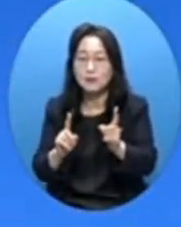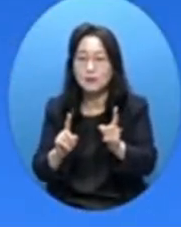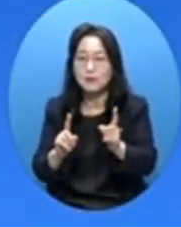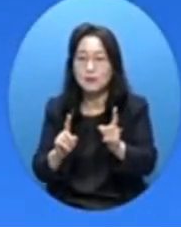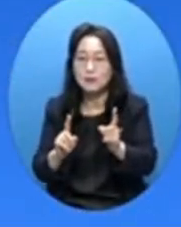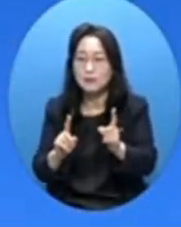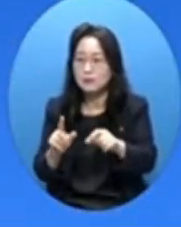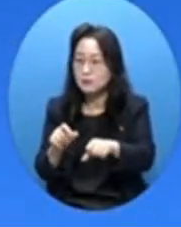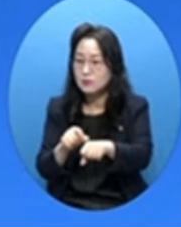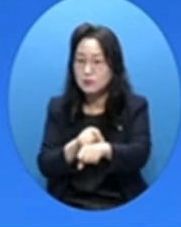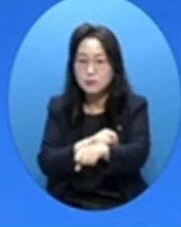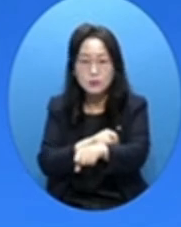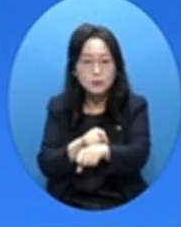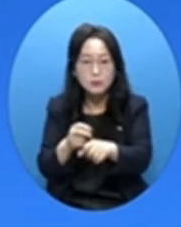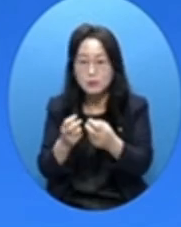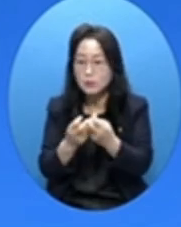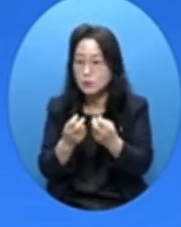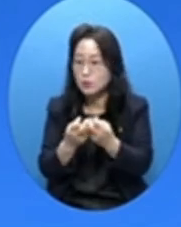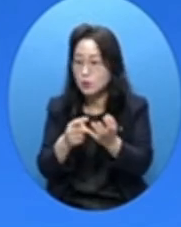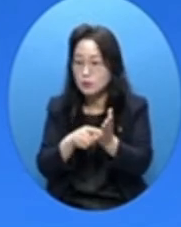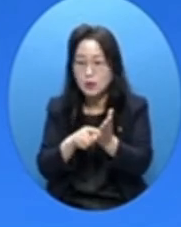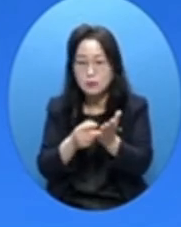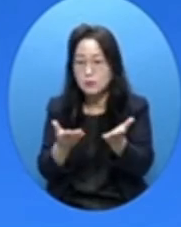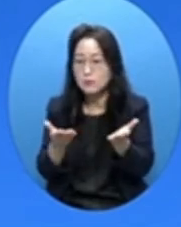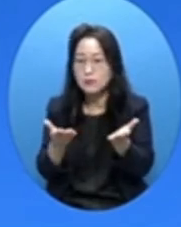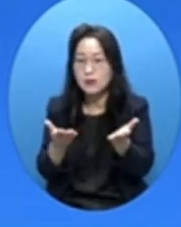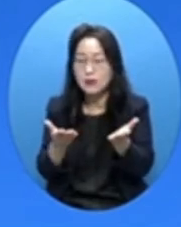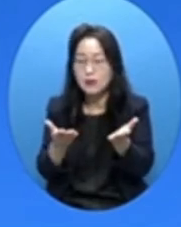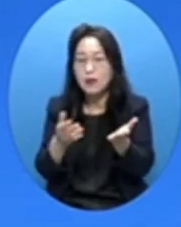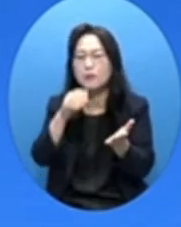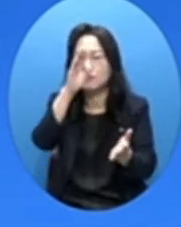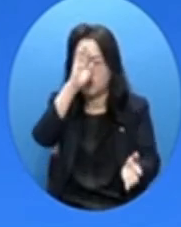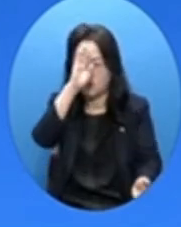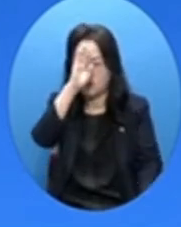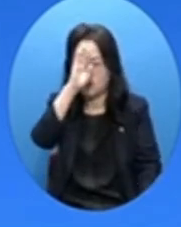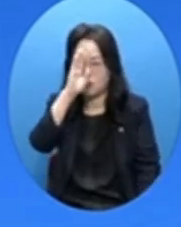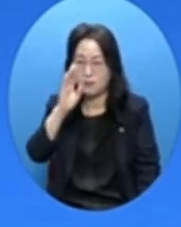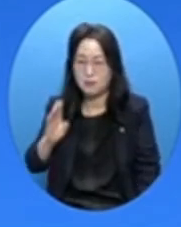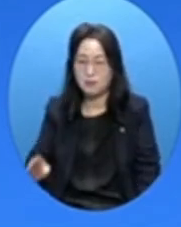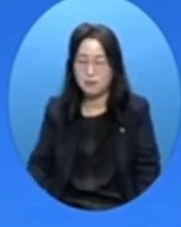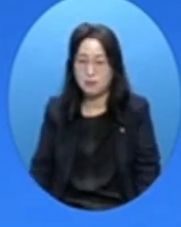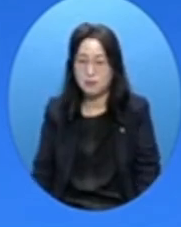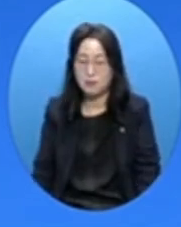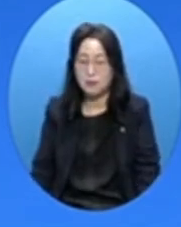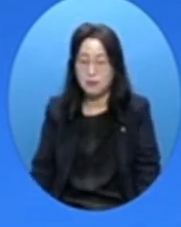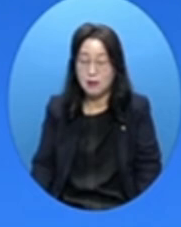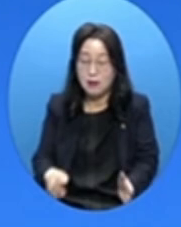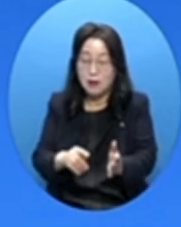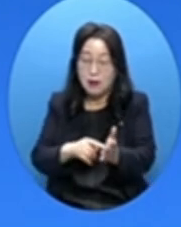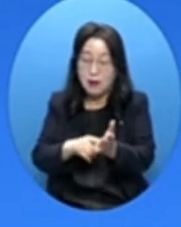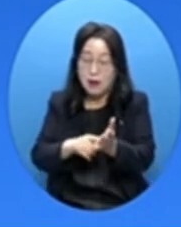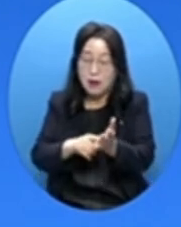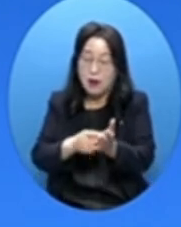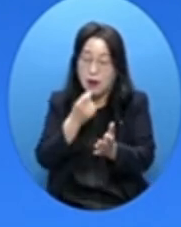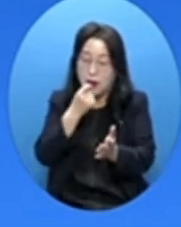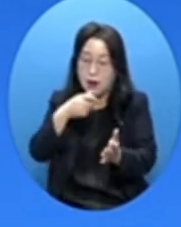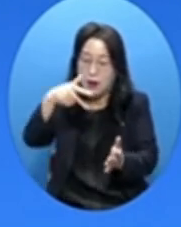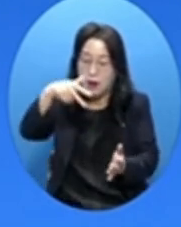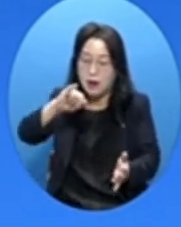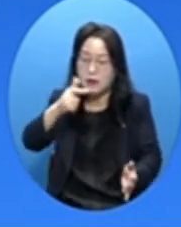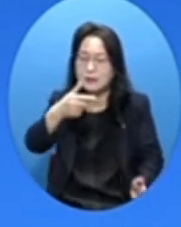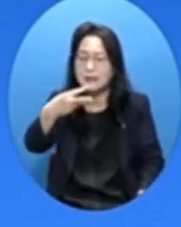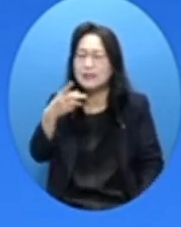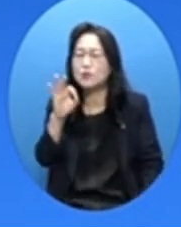떠 란 방법도 약도 없는 그런 경우입니다 아프면 진통제를 먹는 거 밖에는 답이 없어요 그럼 5